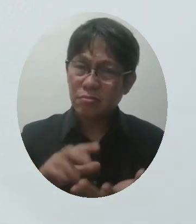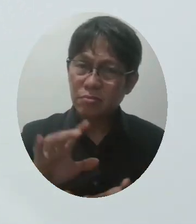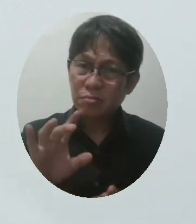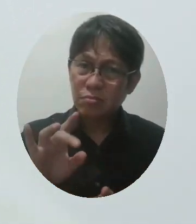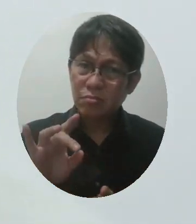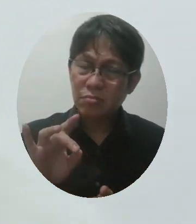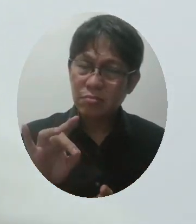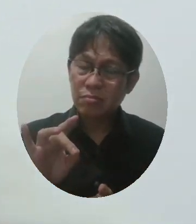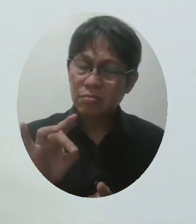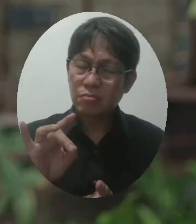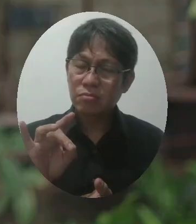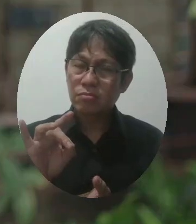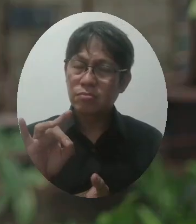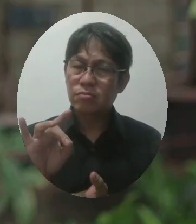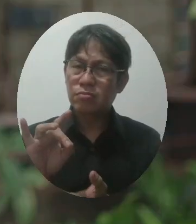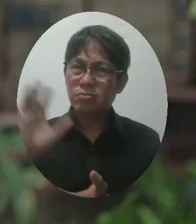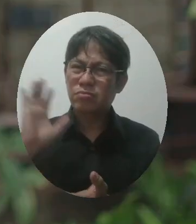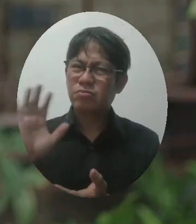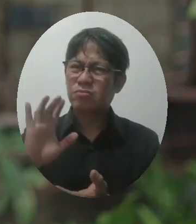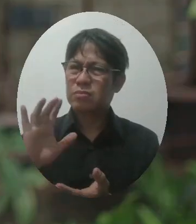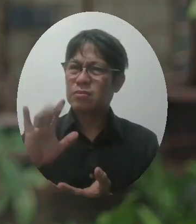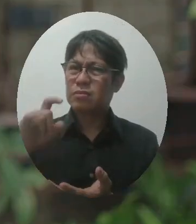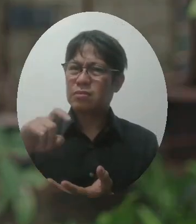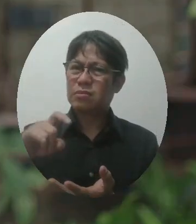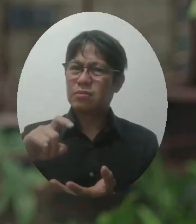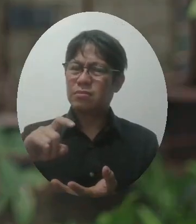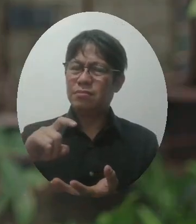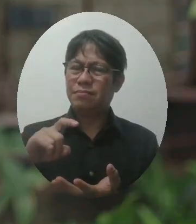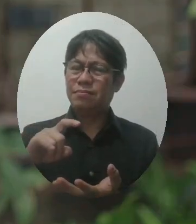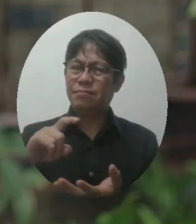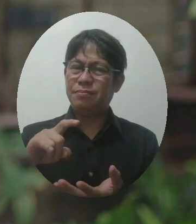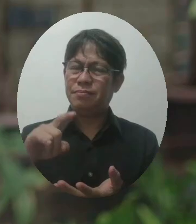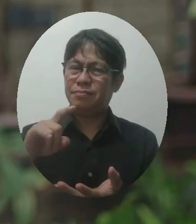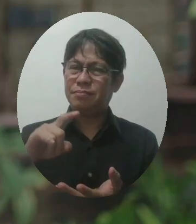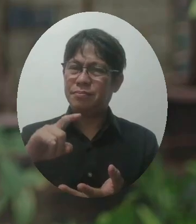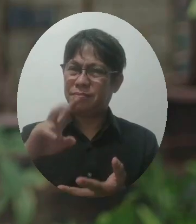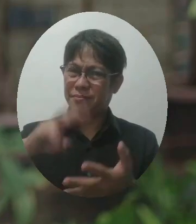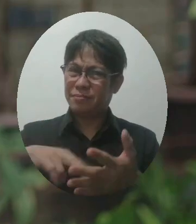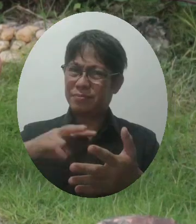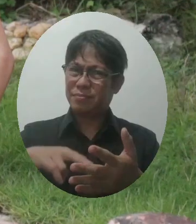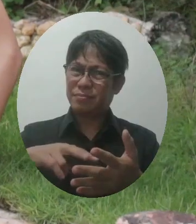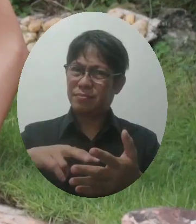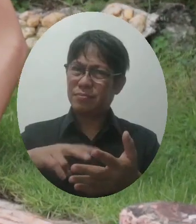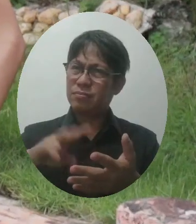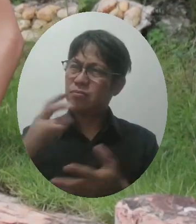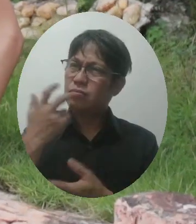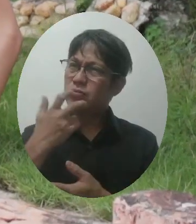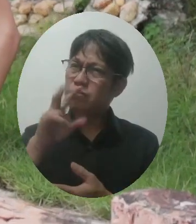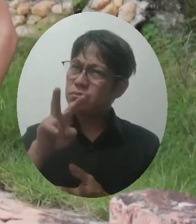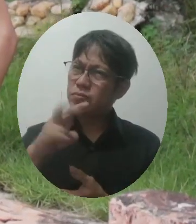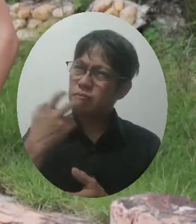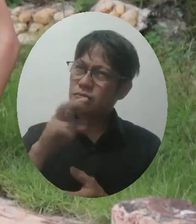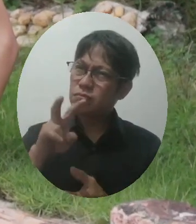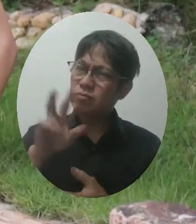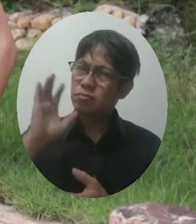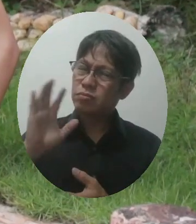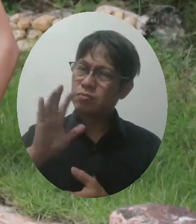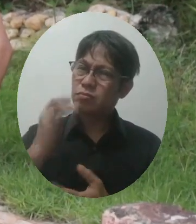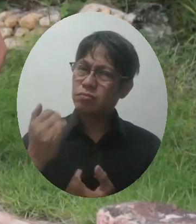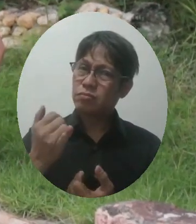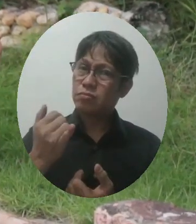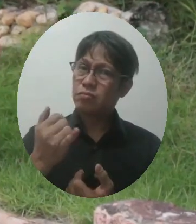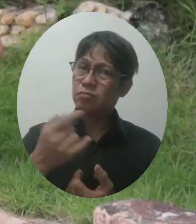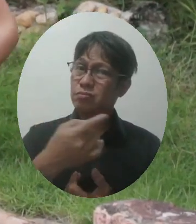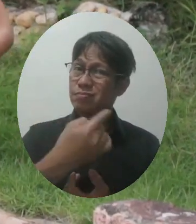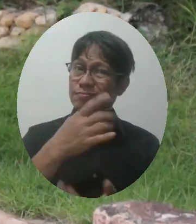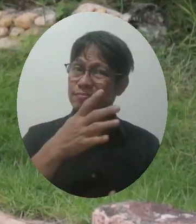Dati, kailangan pambasahin ni Cloud ang labi ng kausap para maintindihan niya kung ano sinasabi. Ayon sa kanyang ina na si Nikki,